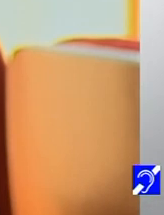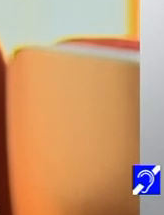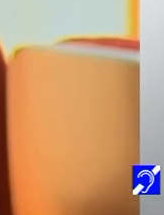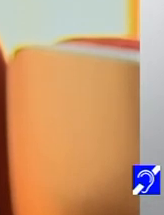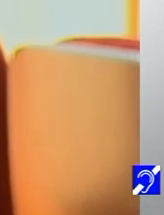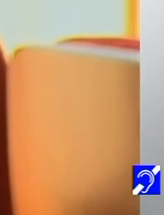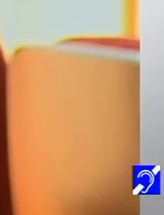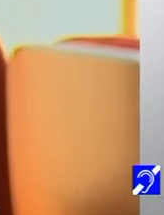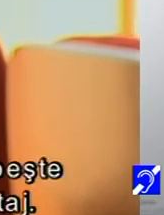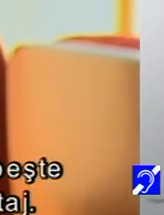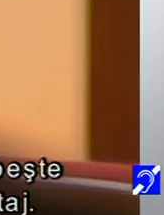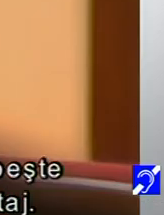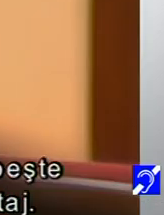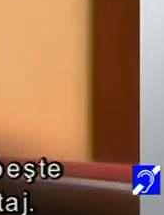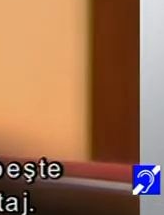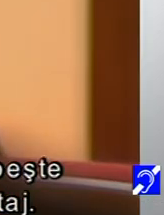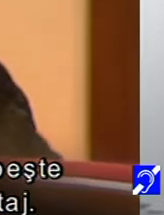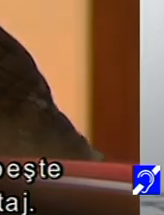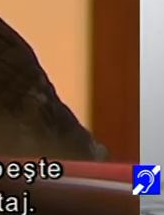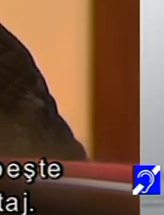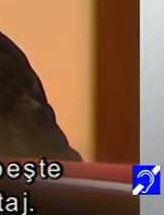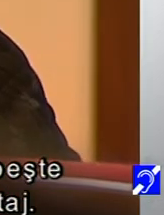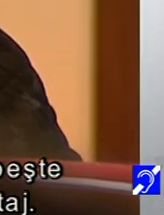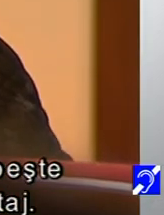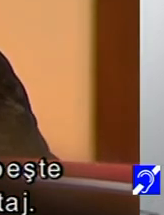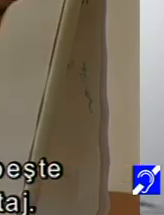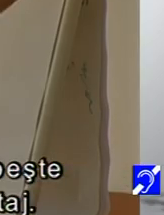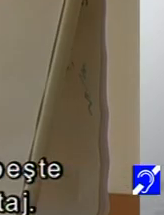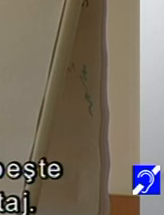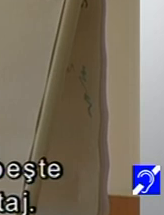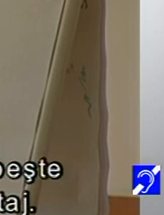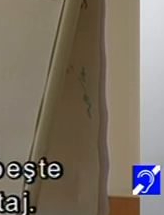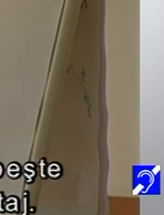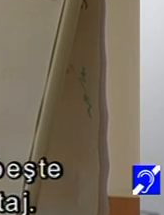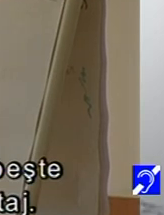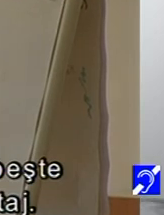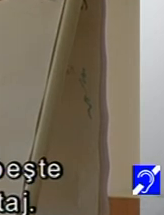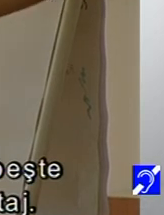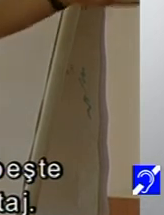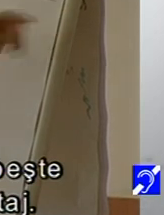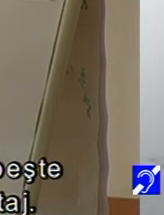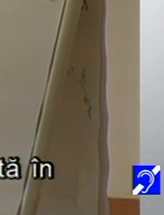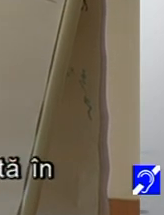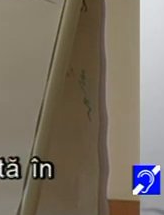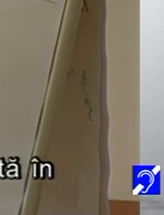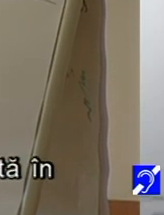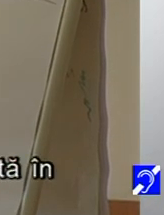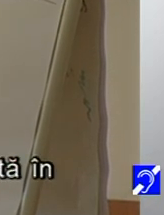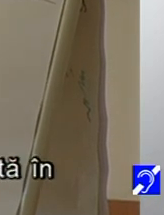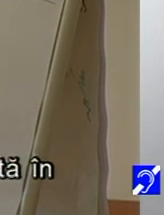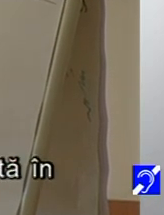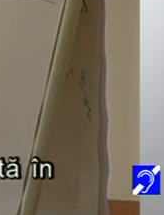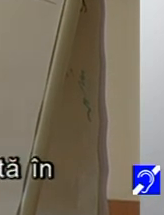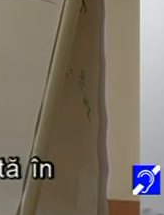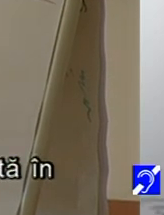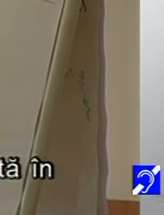oder im Ausland studieren, dann hat man schon einen Vorteil, wenn man in Rumänien die Sprache kennt. Simandan Codruța, Studentin